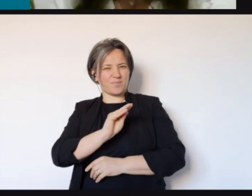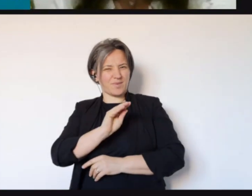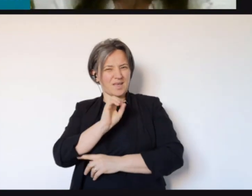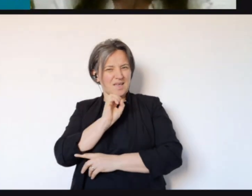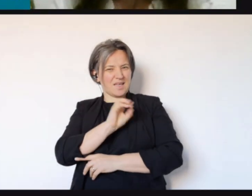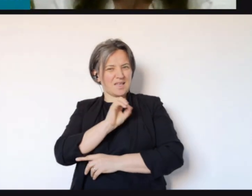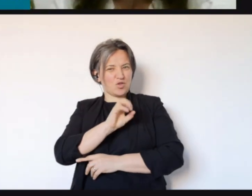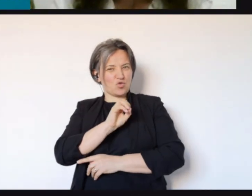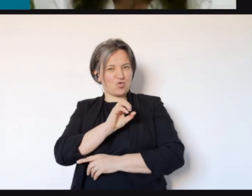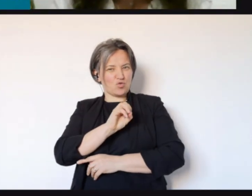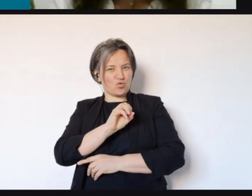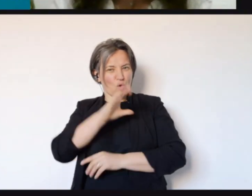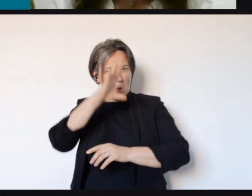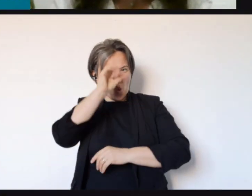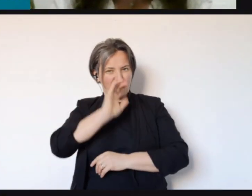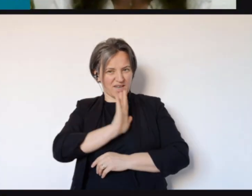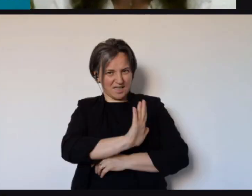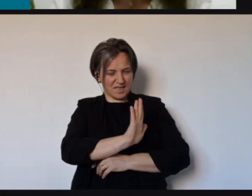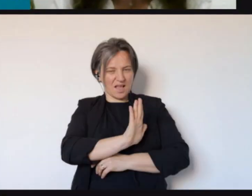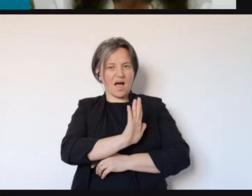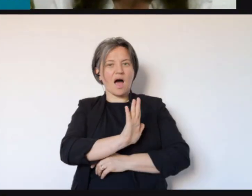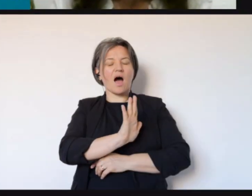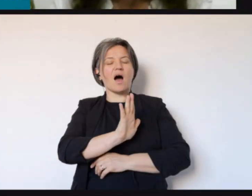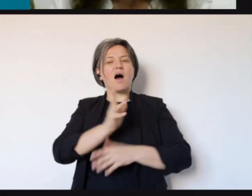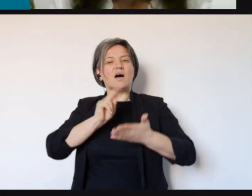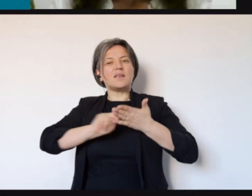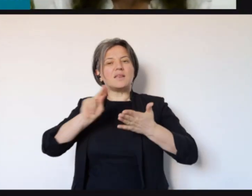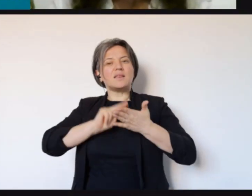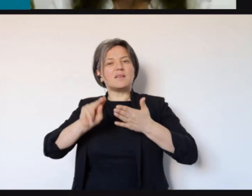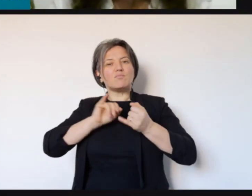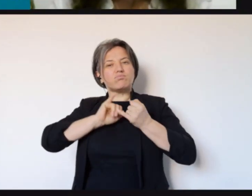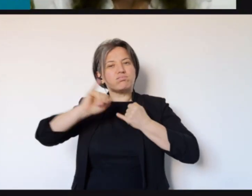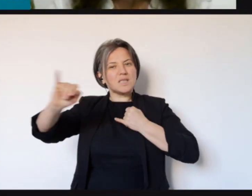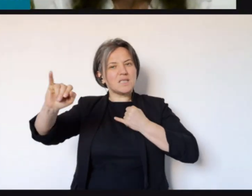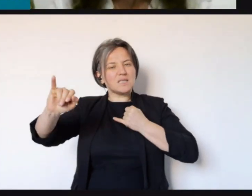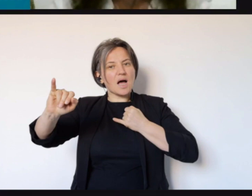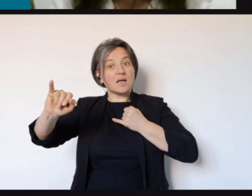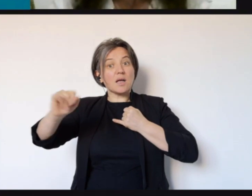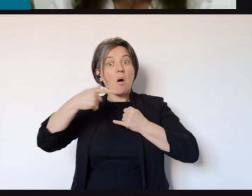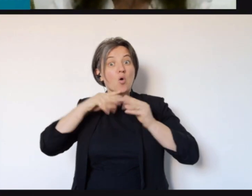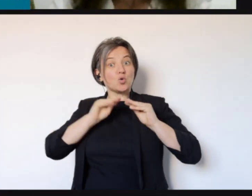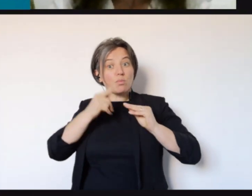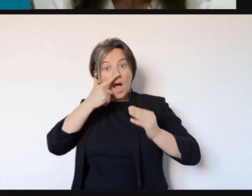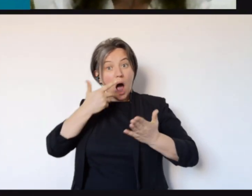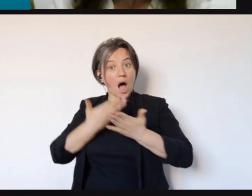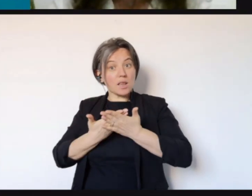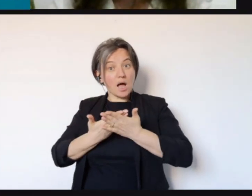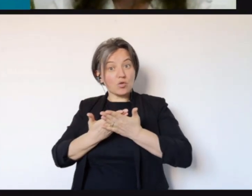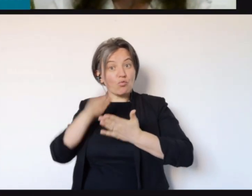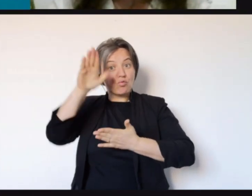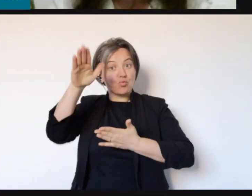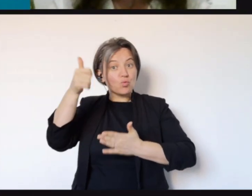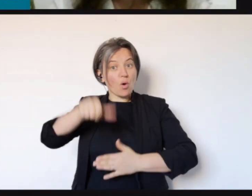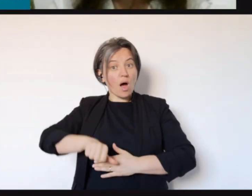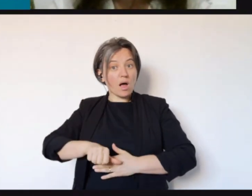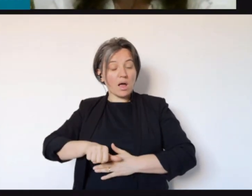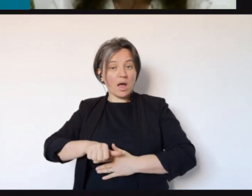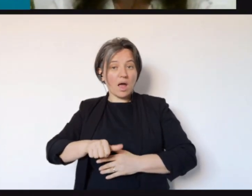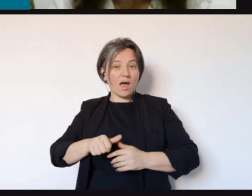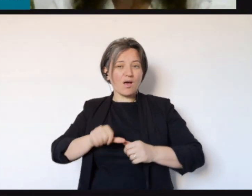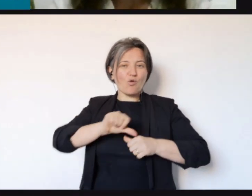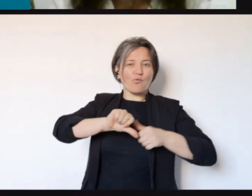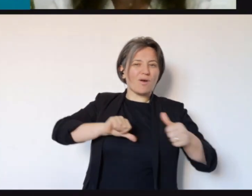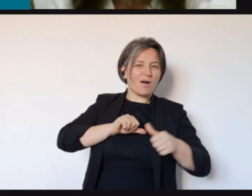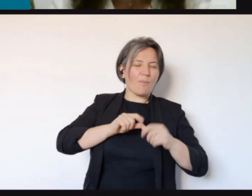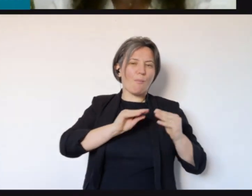chiediamo, la didattica a distanza, secondo lei, potrà essere uno strumento valido anche in futuro, in abbinamento alle